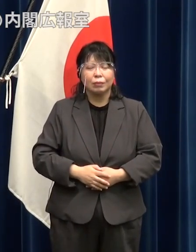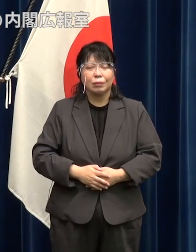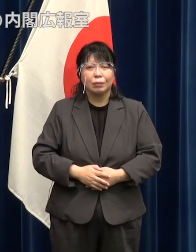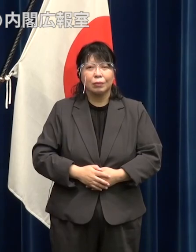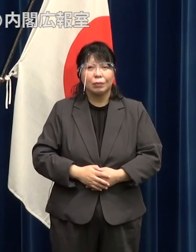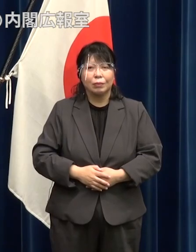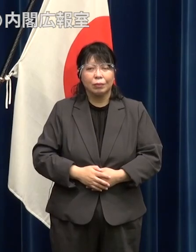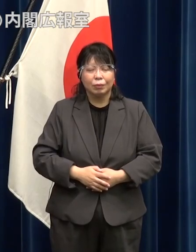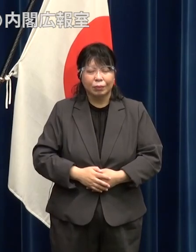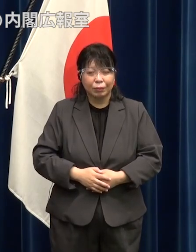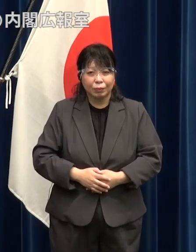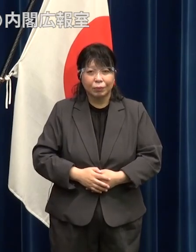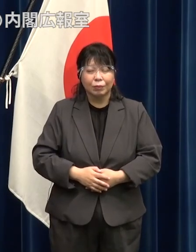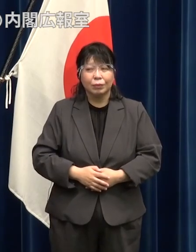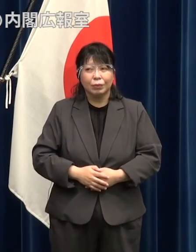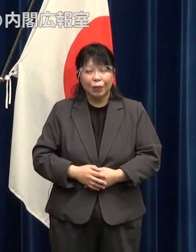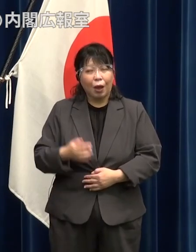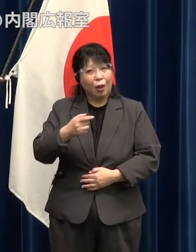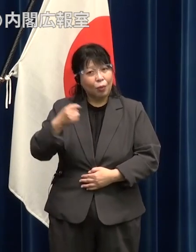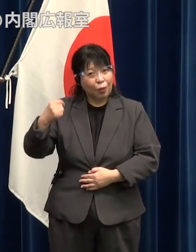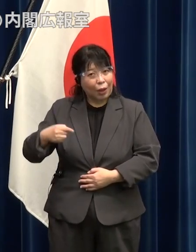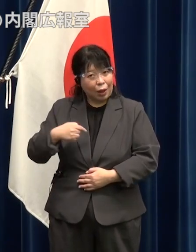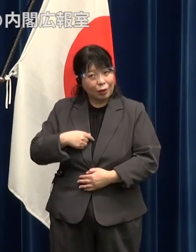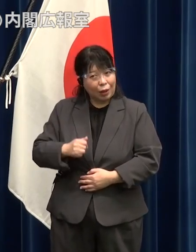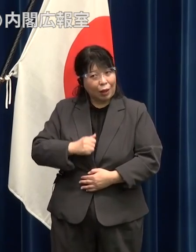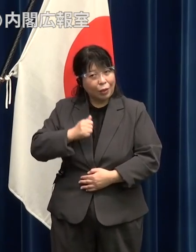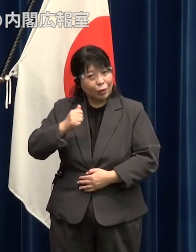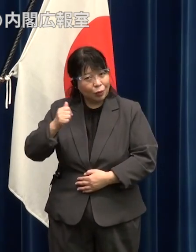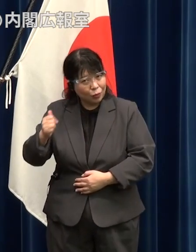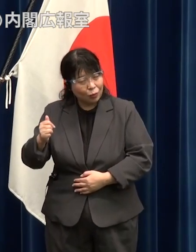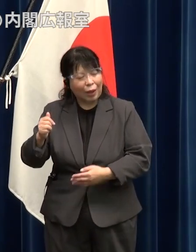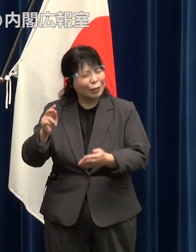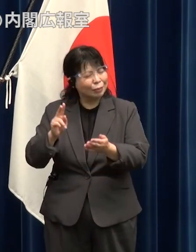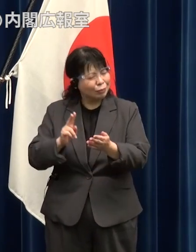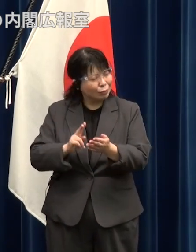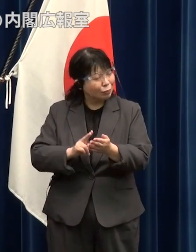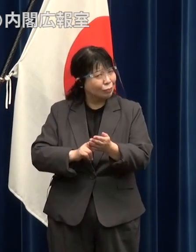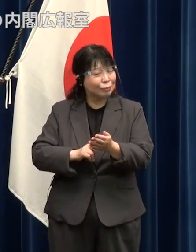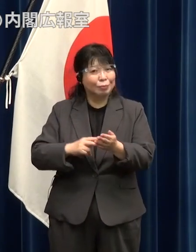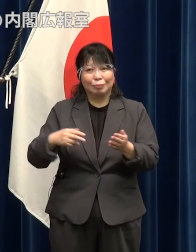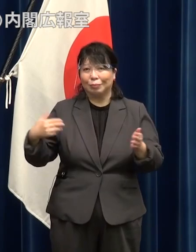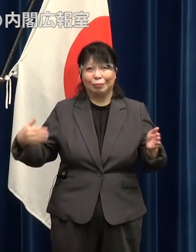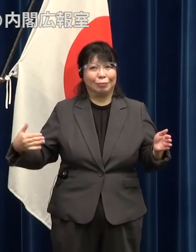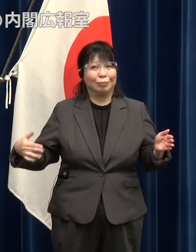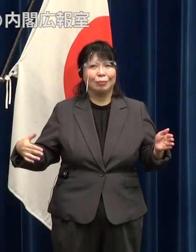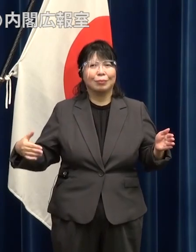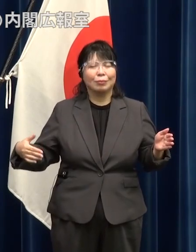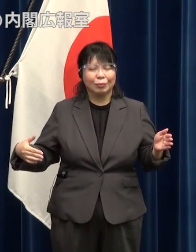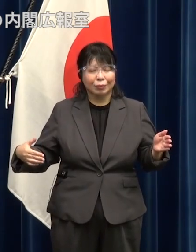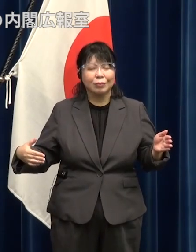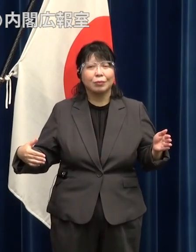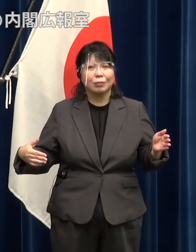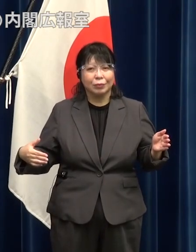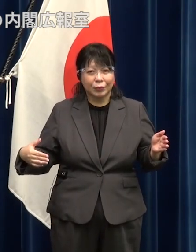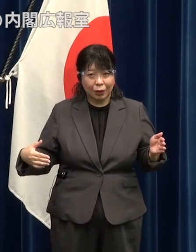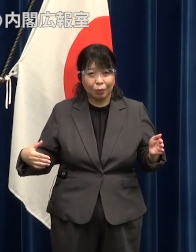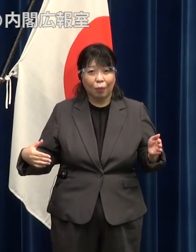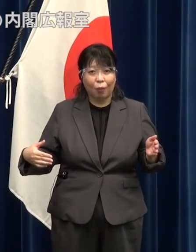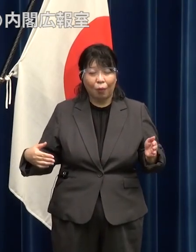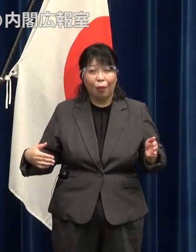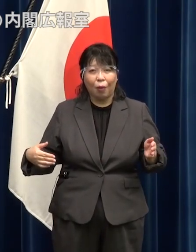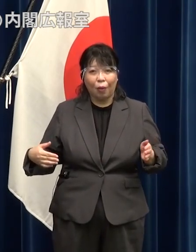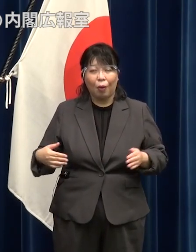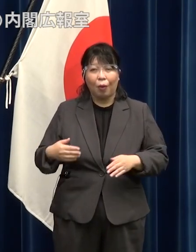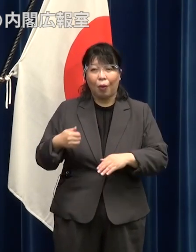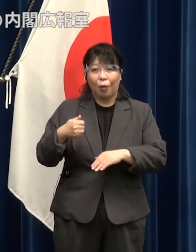私自身の訪中等については何も決まっておりませんが、今後とも首脳レベルを含めあ